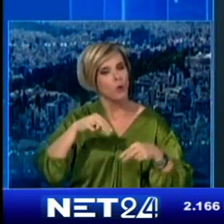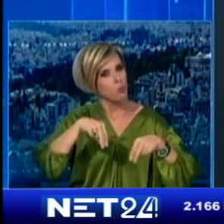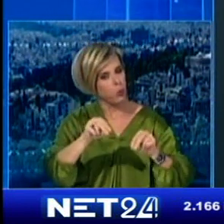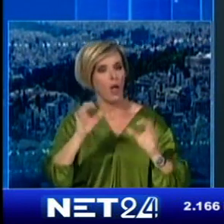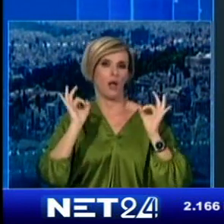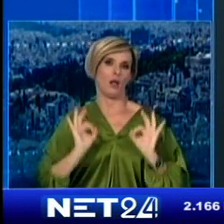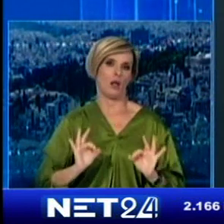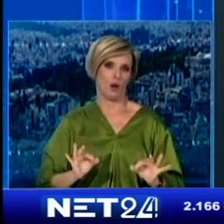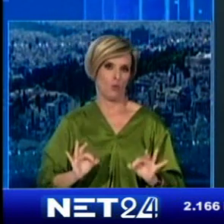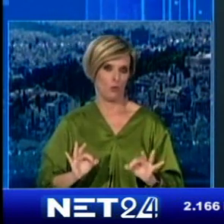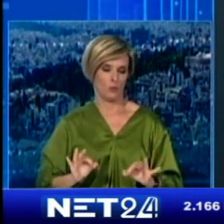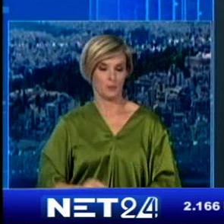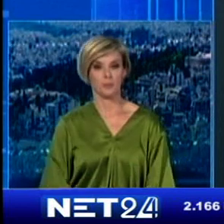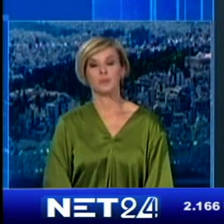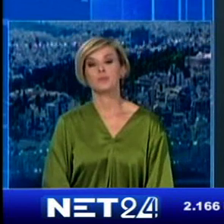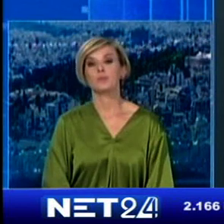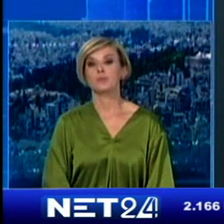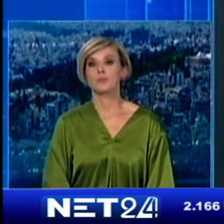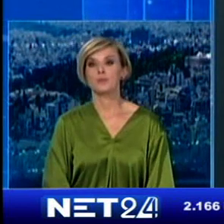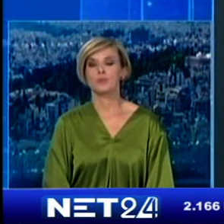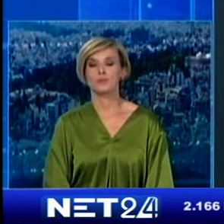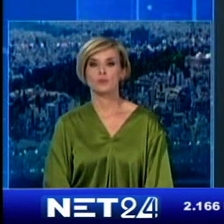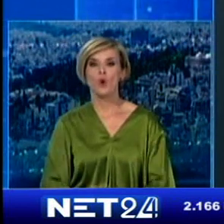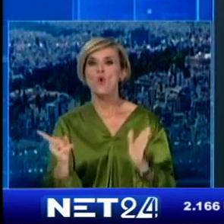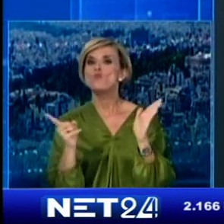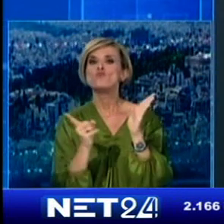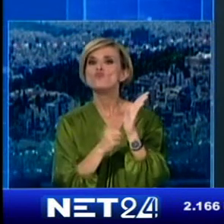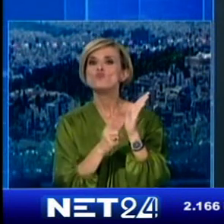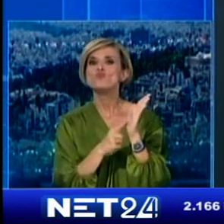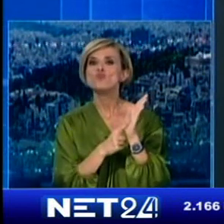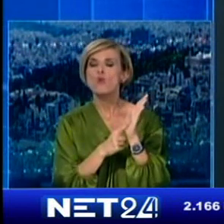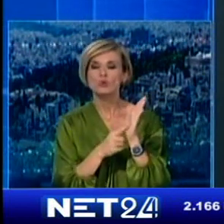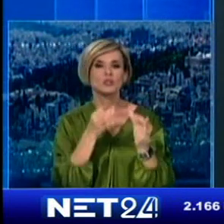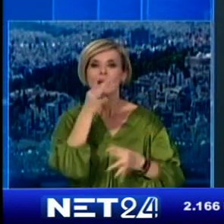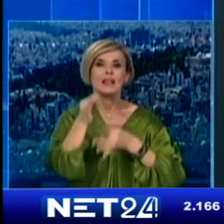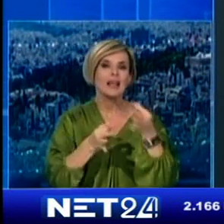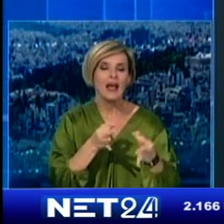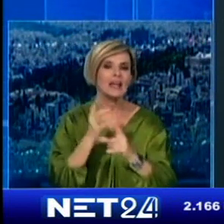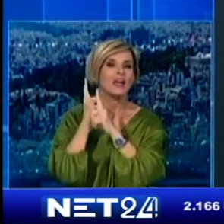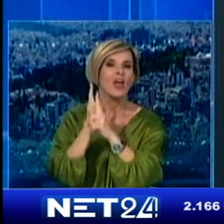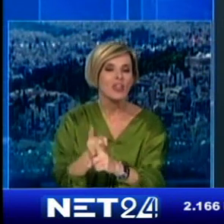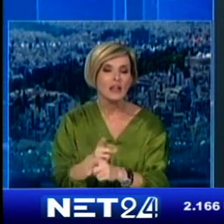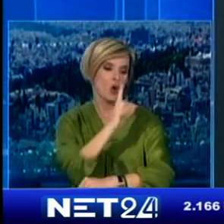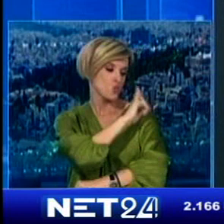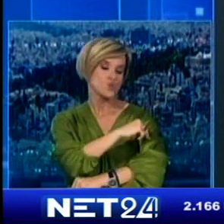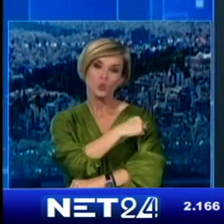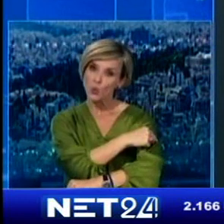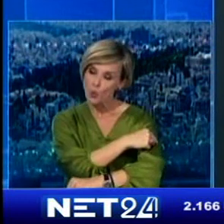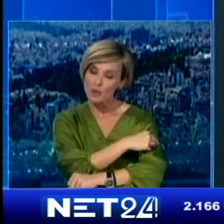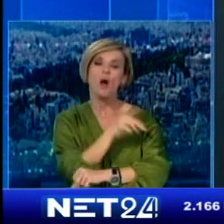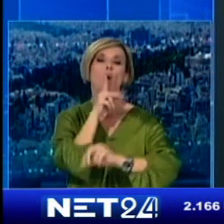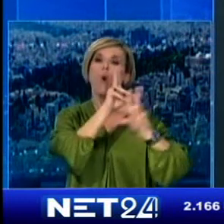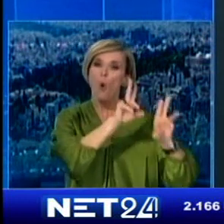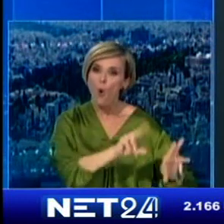λειτουργεί. Οι διατάξεις που αφορούν την μη τήρηση των μέτρων από νοσοκομεία και διαγνωστικά κέντρα συμπεριλαμβάνουν και τις ιδιωτικές